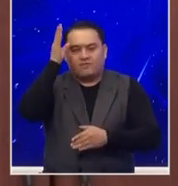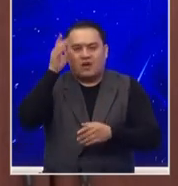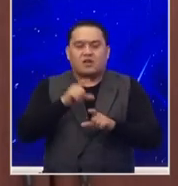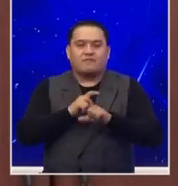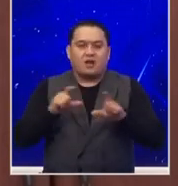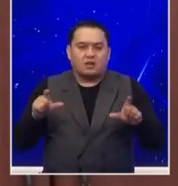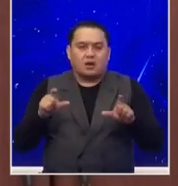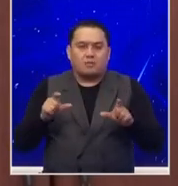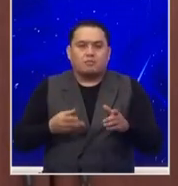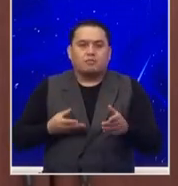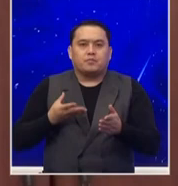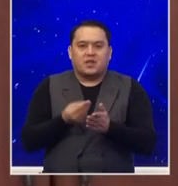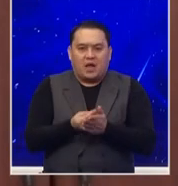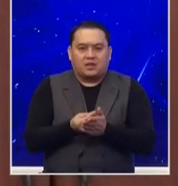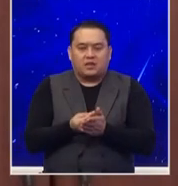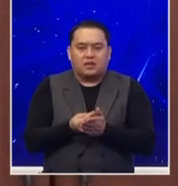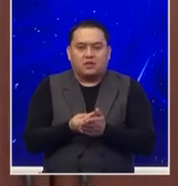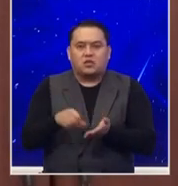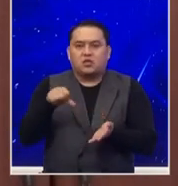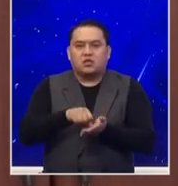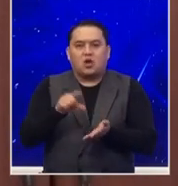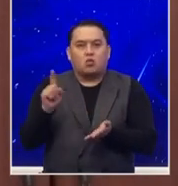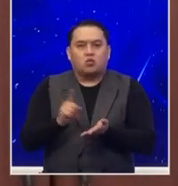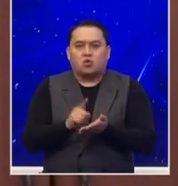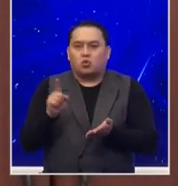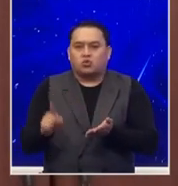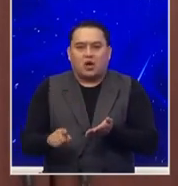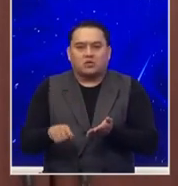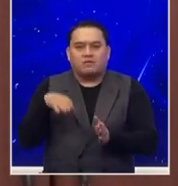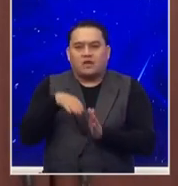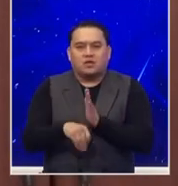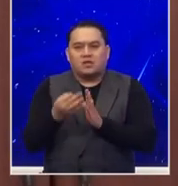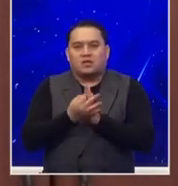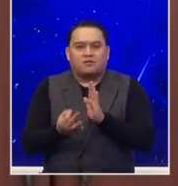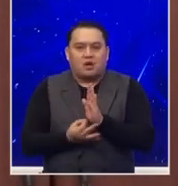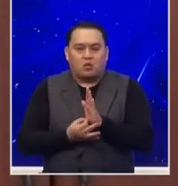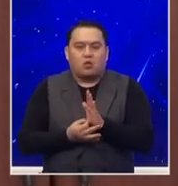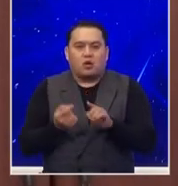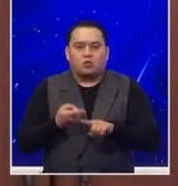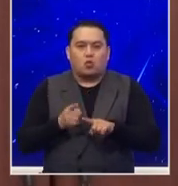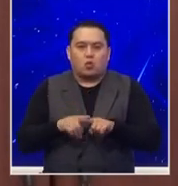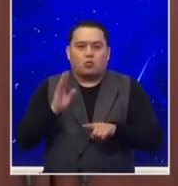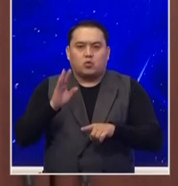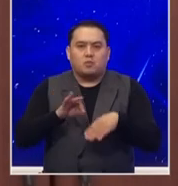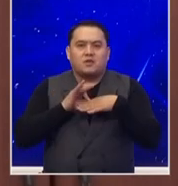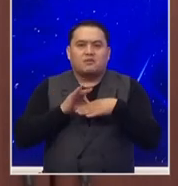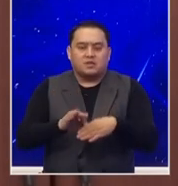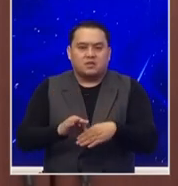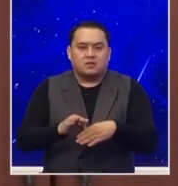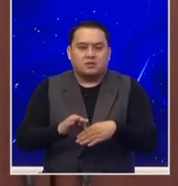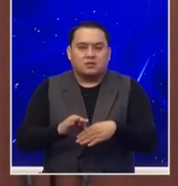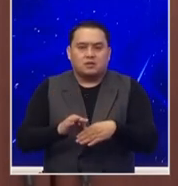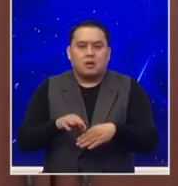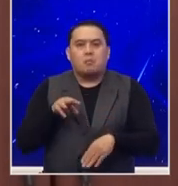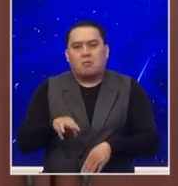заведения на платной основе, то есть не участвуя в едином национальном тестировании, которое будет проводиться,